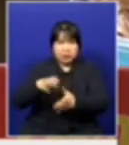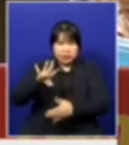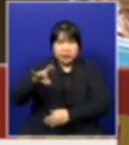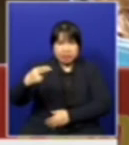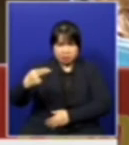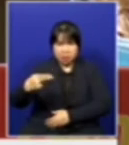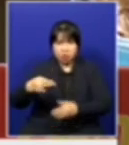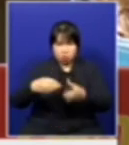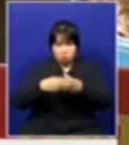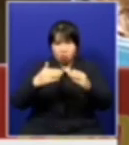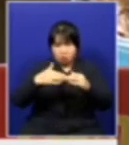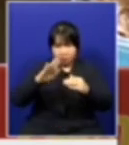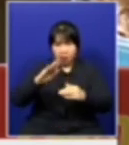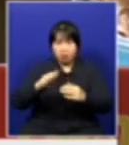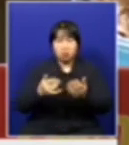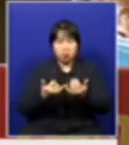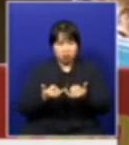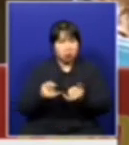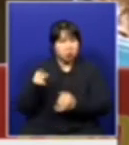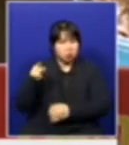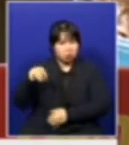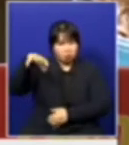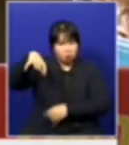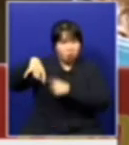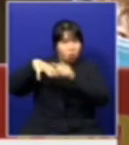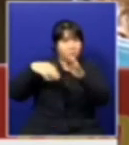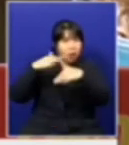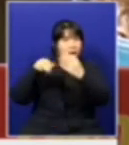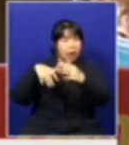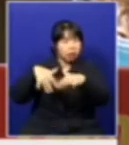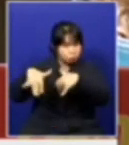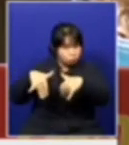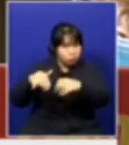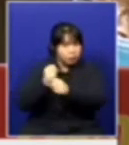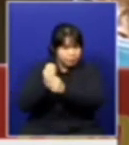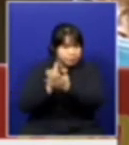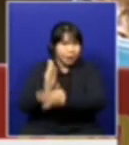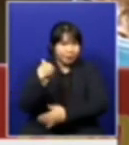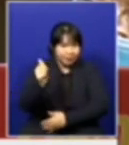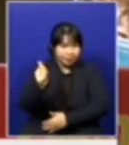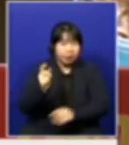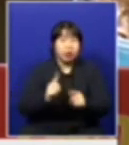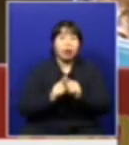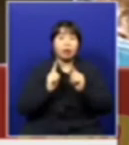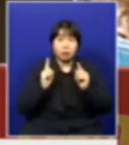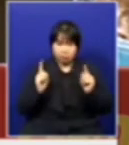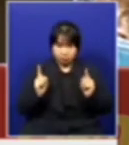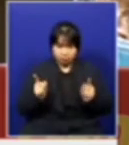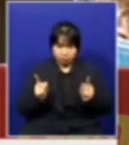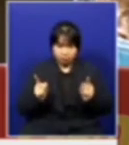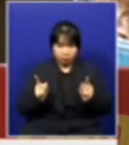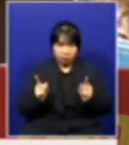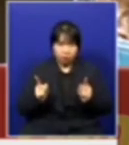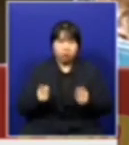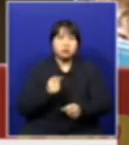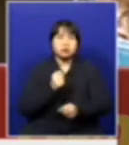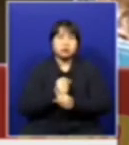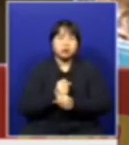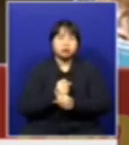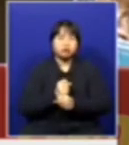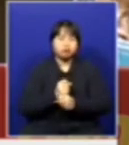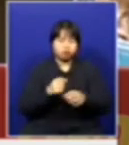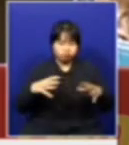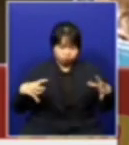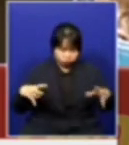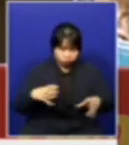นะคะนั่นเป็นความสำเร็จของกรมพัฒนาชุมชนแต่เราจะเห็นว่าไม่ได้มีการบูรณาการร่วม